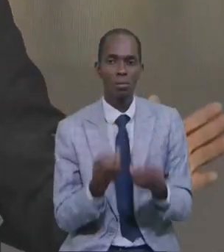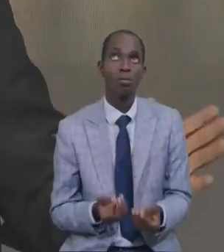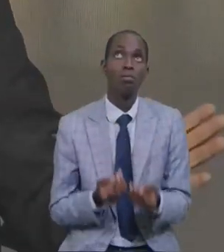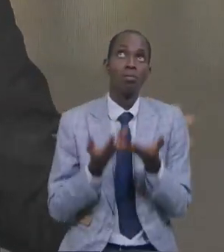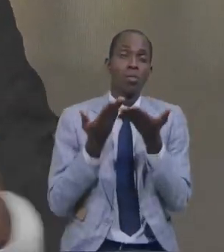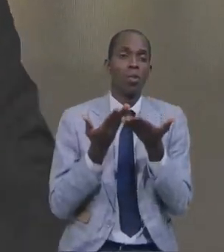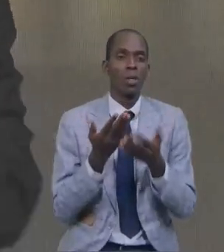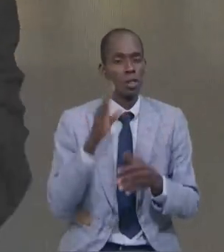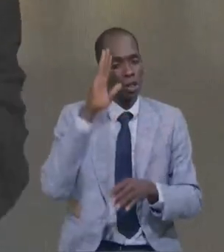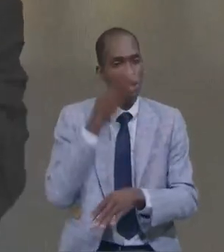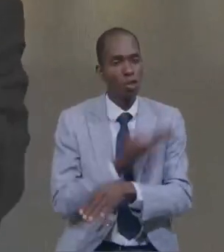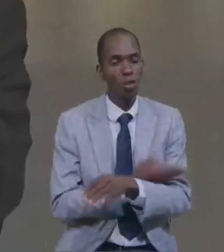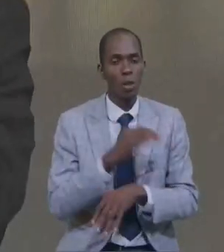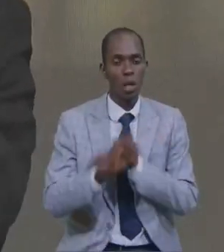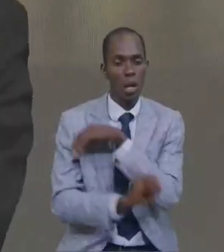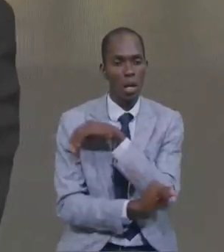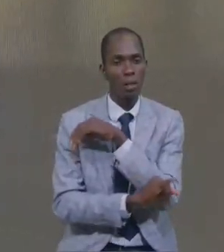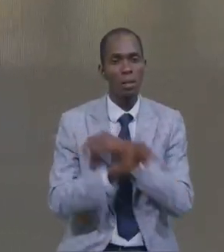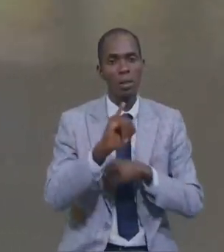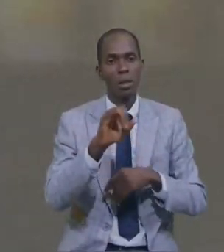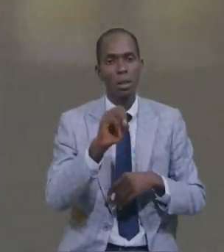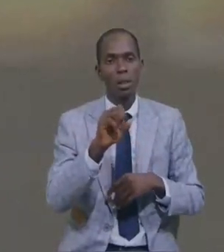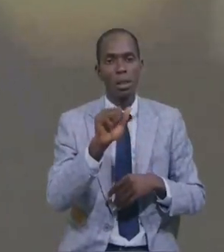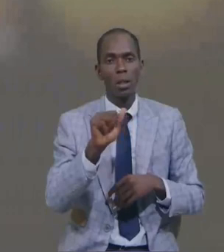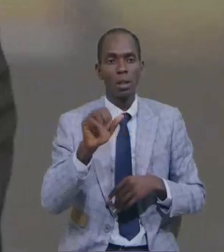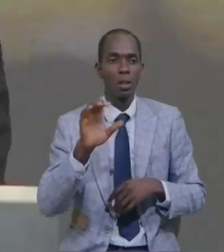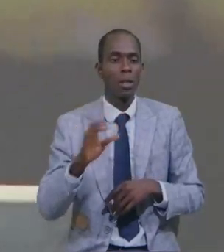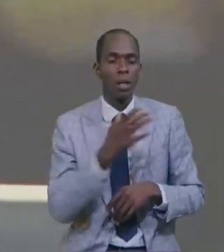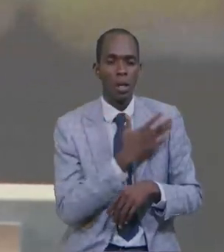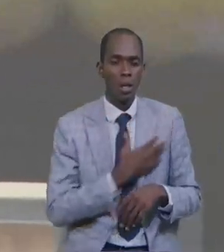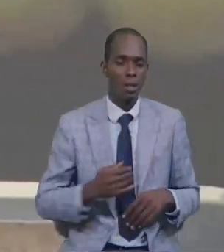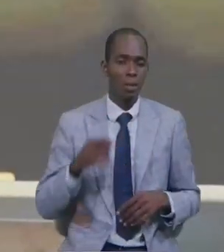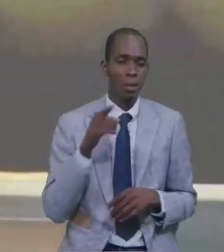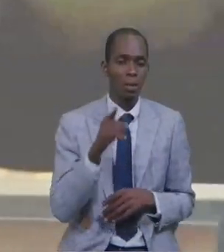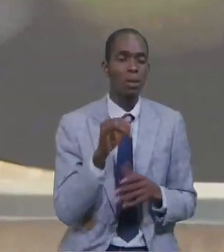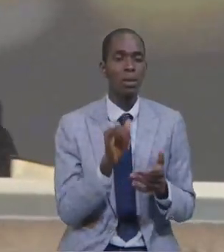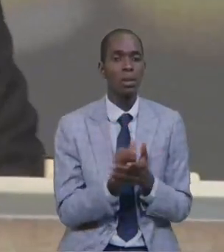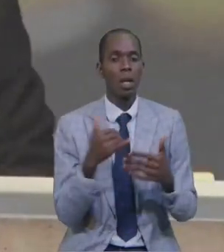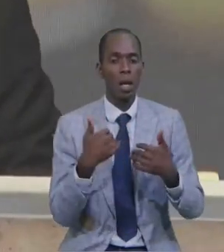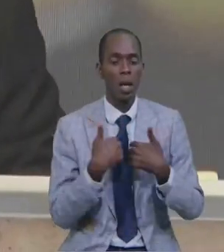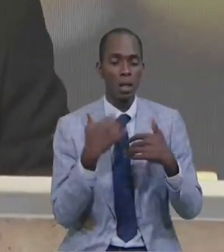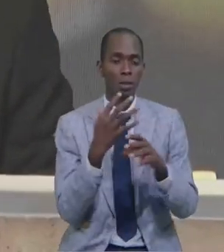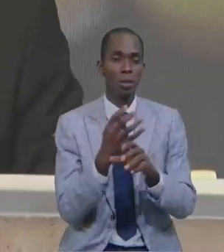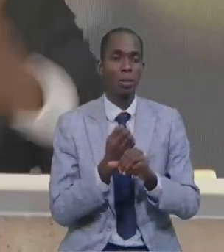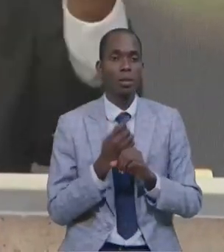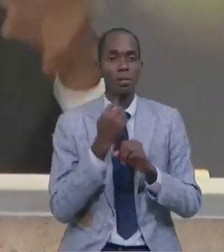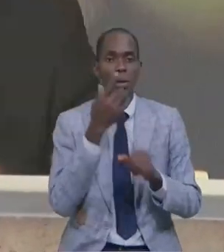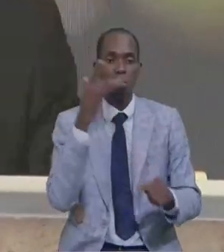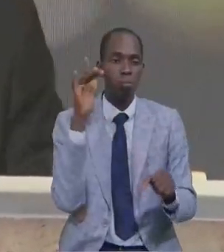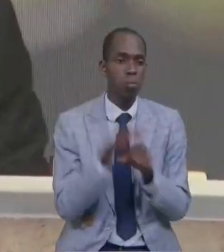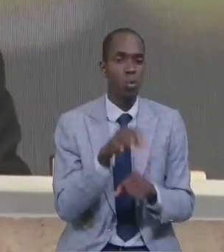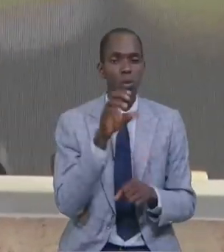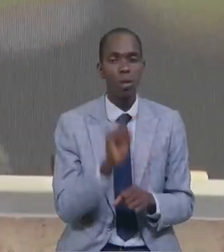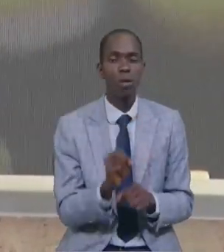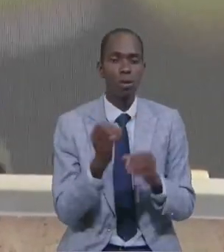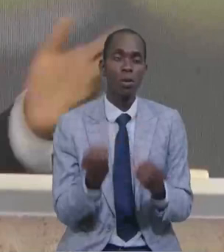reçu la promesse, a offert son fils unique. Vous